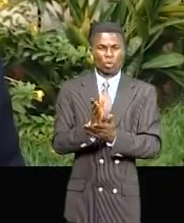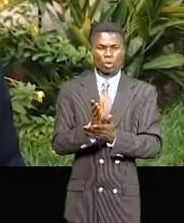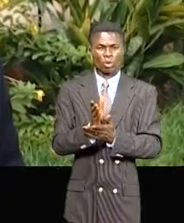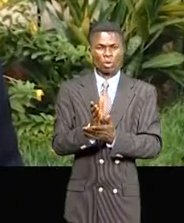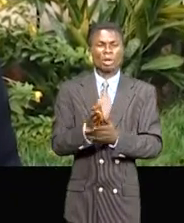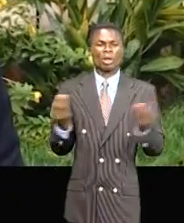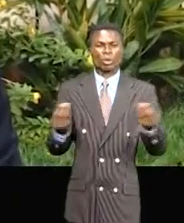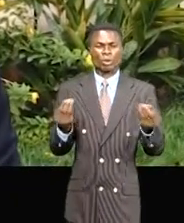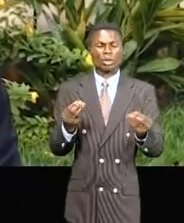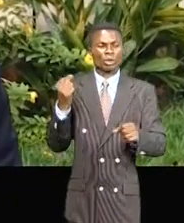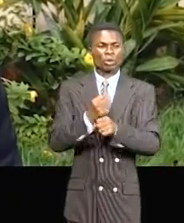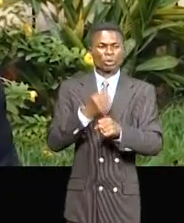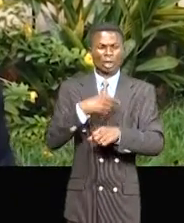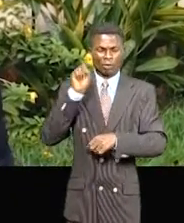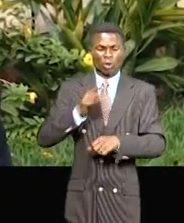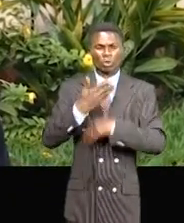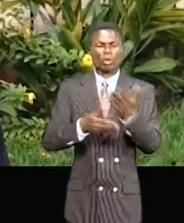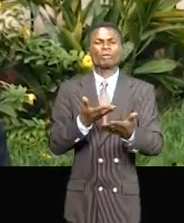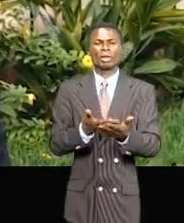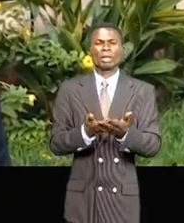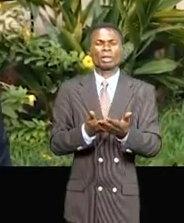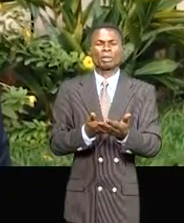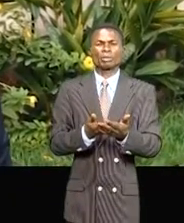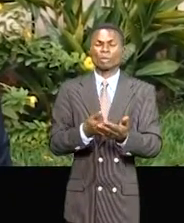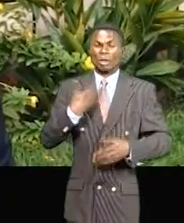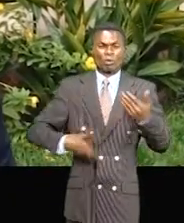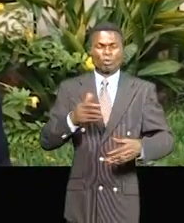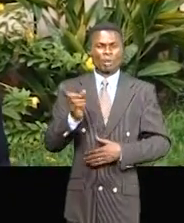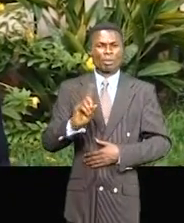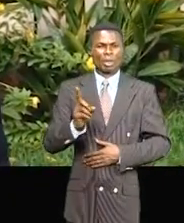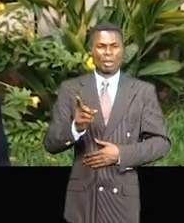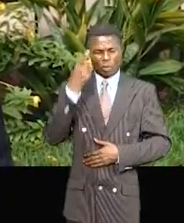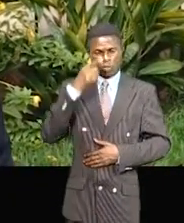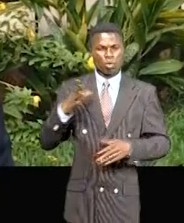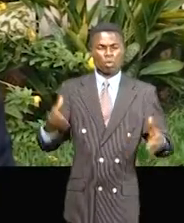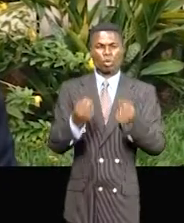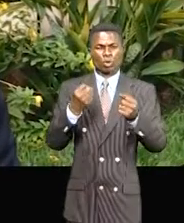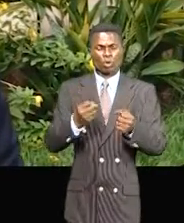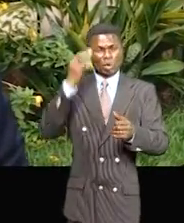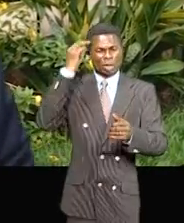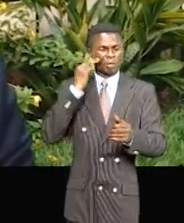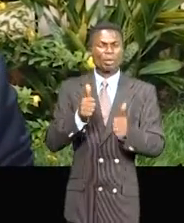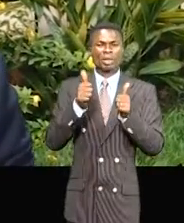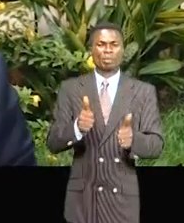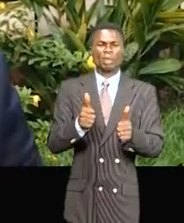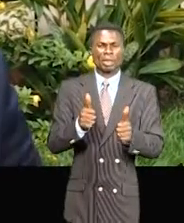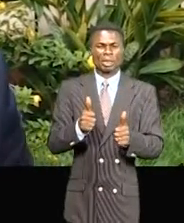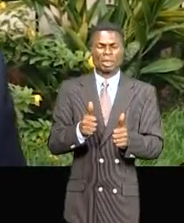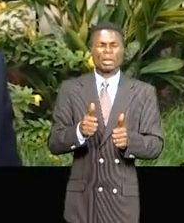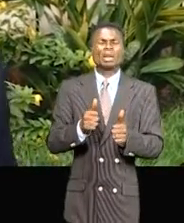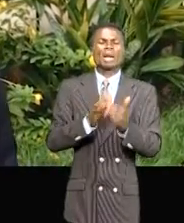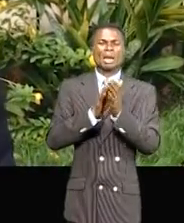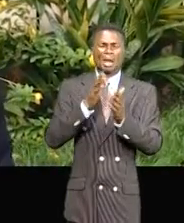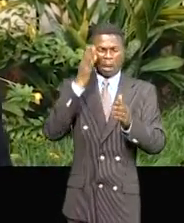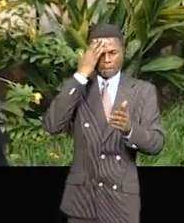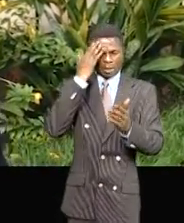place au travail, sans précipitation, pour arriver à un gouvernement consensuel en tenant compte de tous les éléments